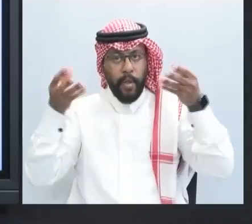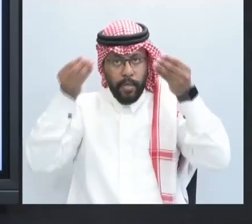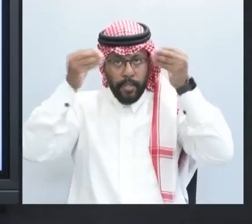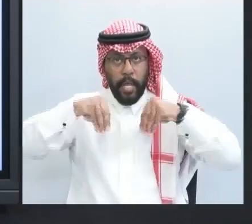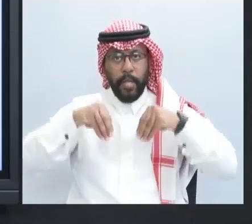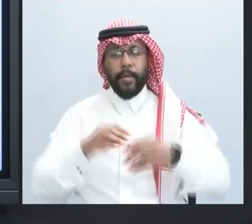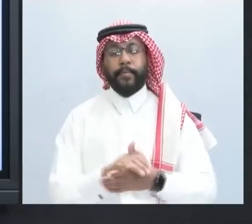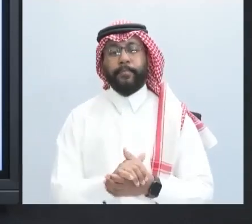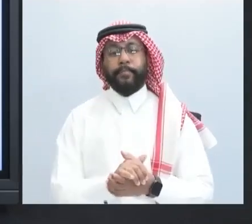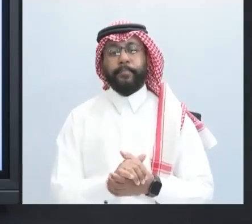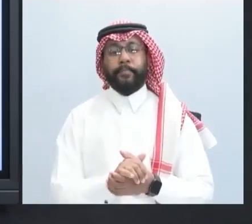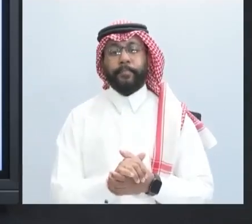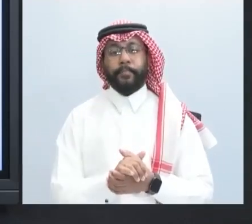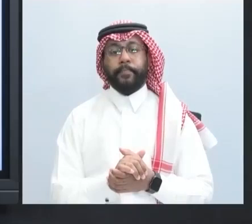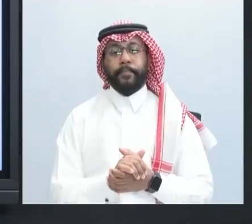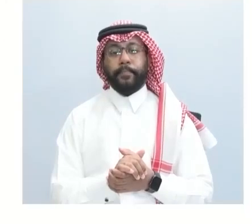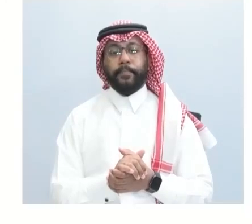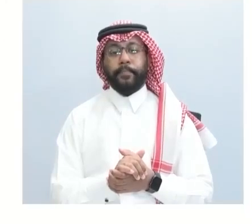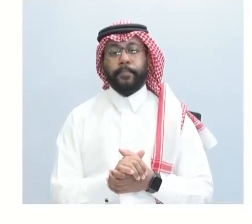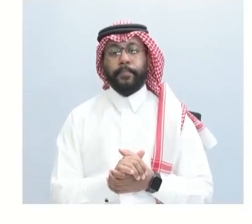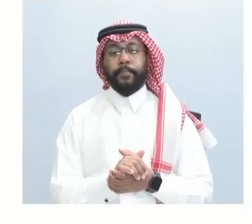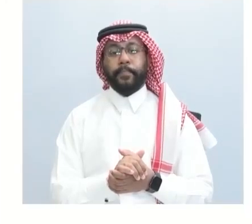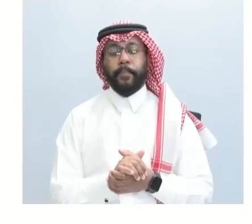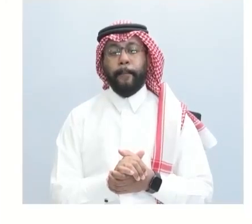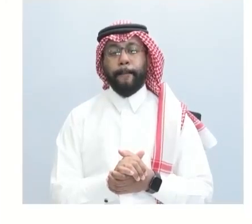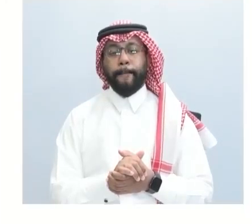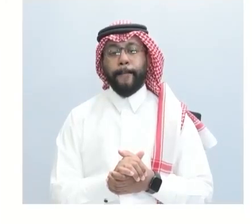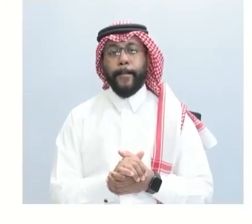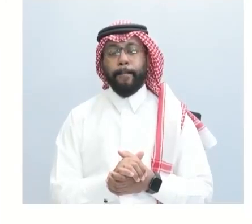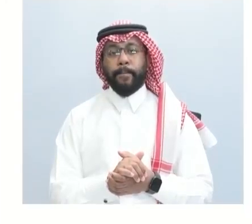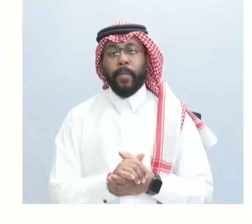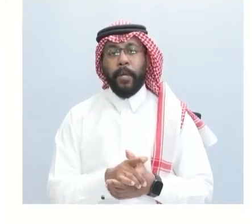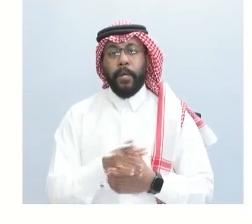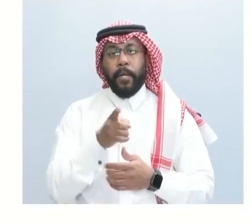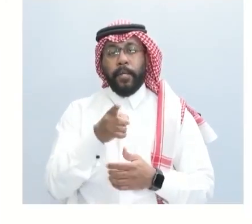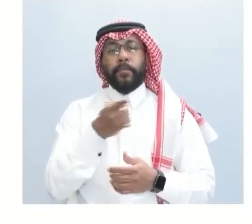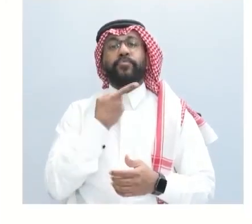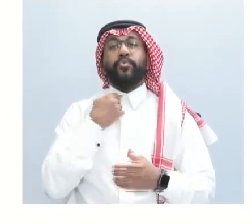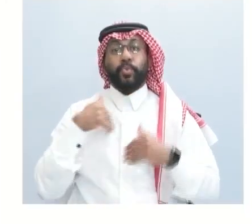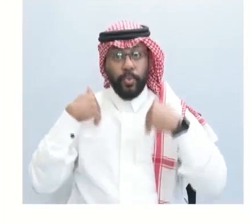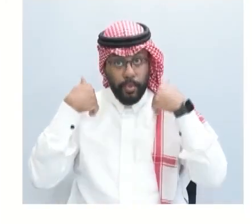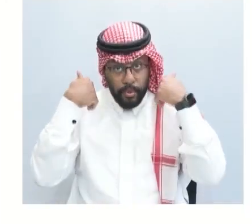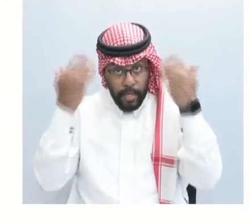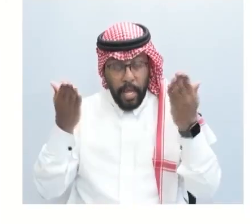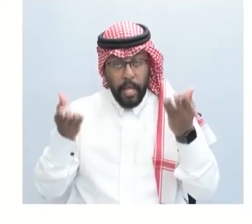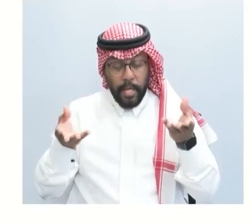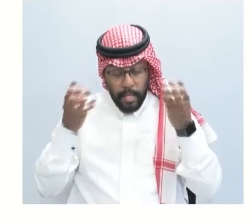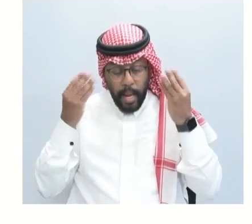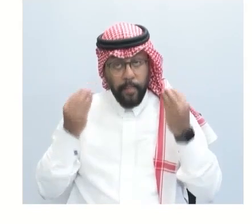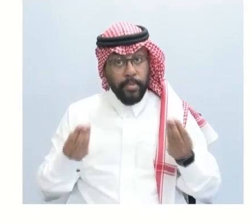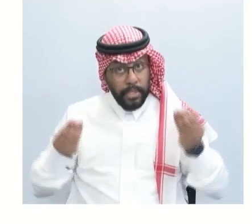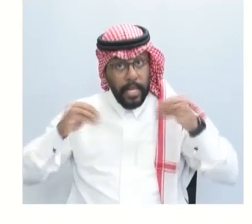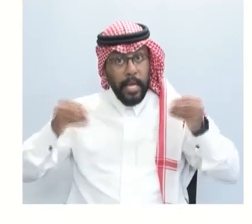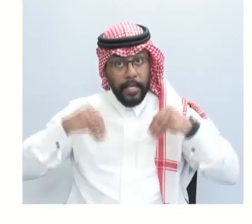الثقافي رصيد العلمي والزاد ثقافه هنا هل تشعر بحاجه الى مزيد من التعلم في هذه الوحده